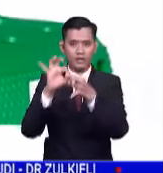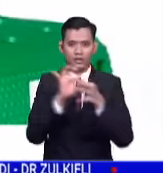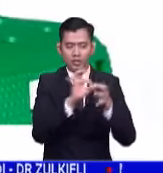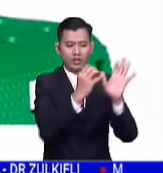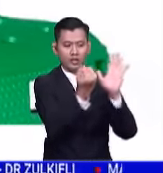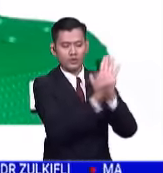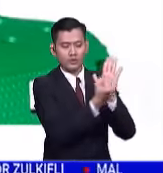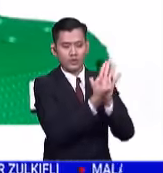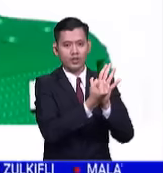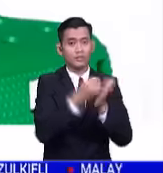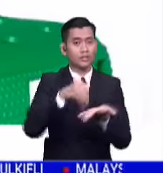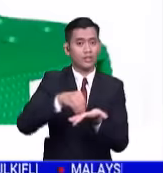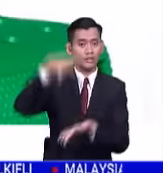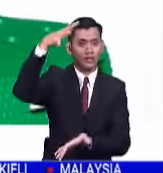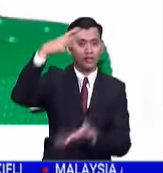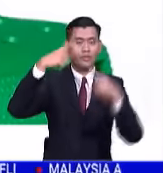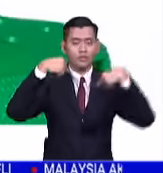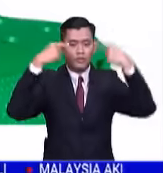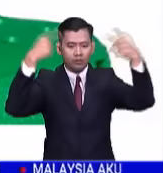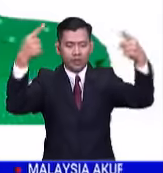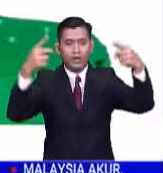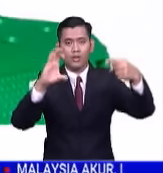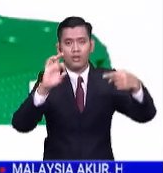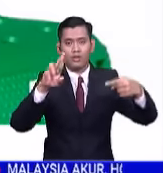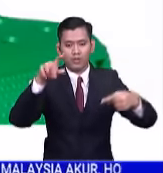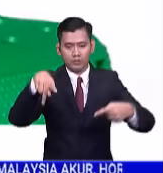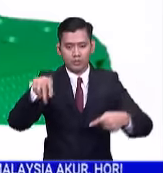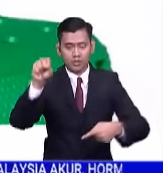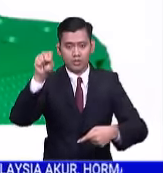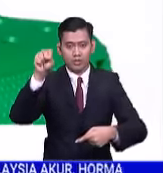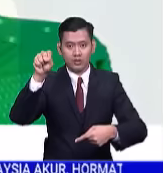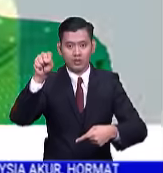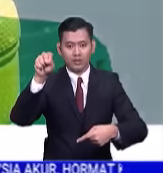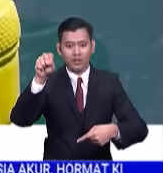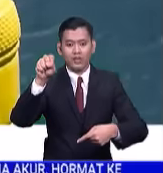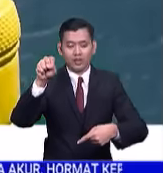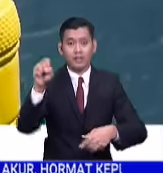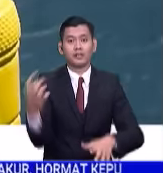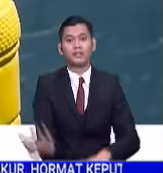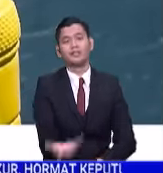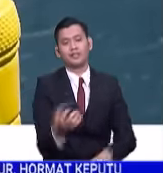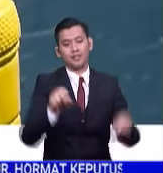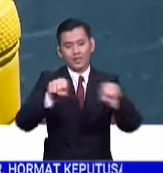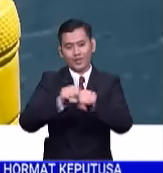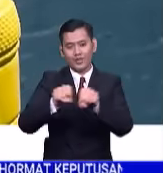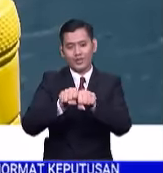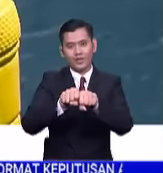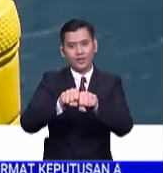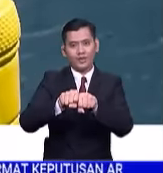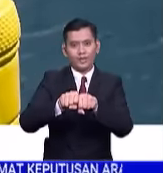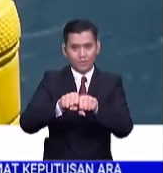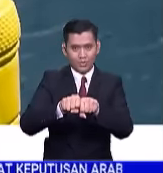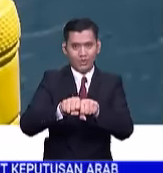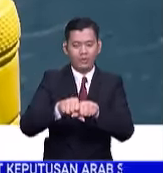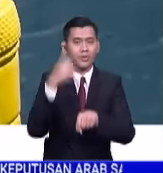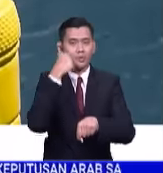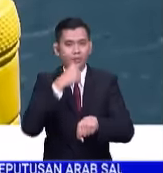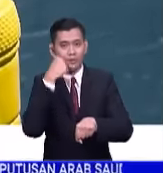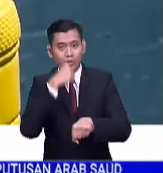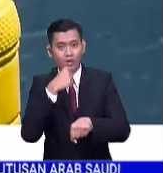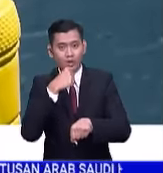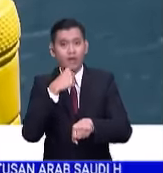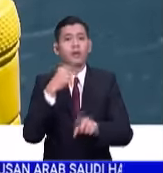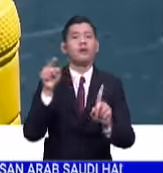jenama mewah terkenal dunia untuk mengeluarkan Crocs Stiletto, iaitu kasut tumit tinggi. Crocs Stiletto menarik perhatian